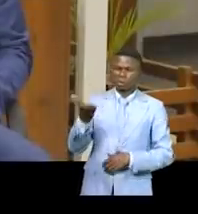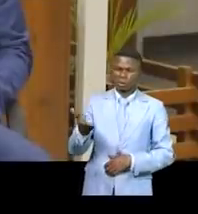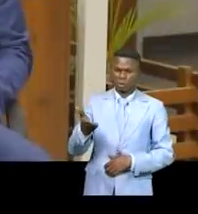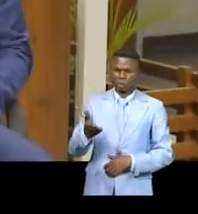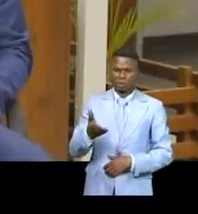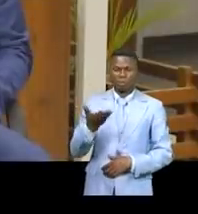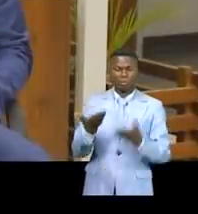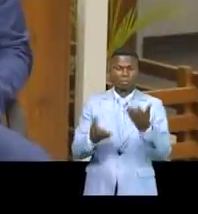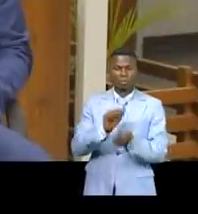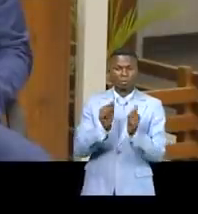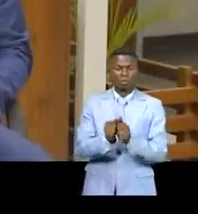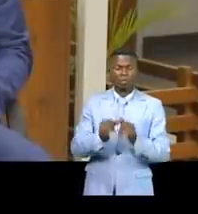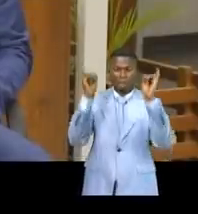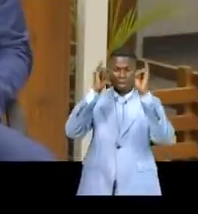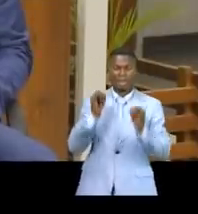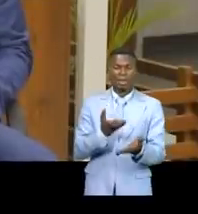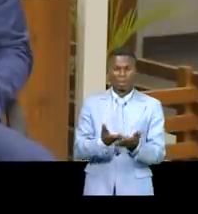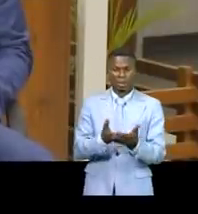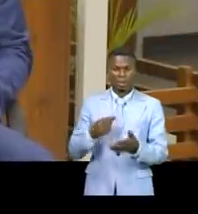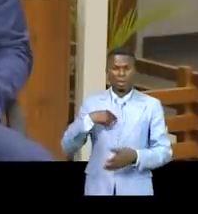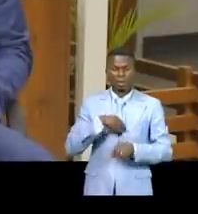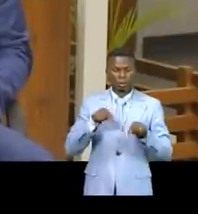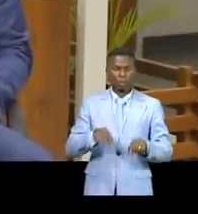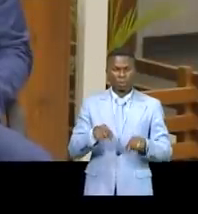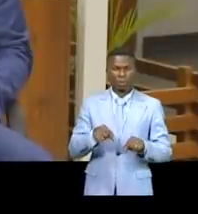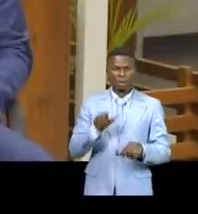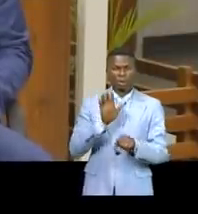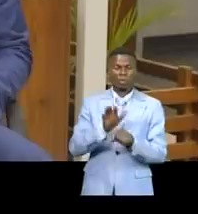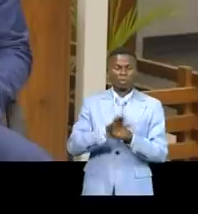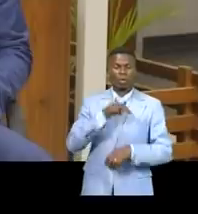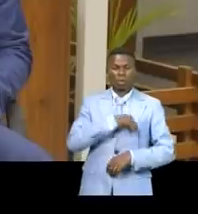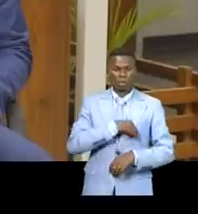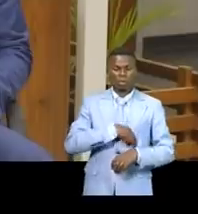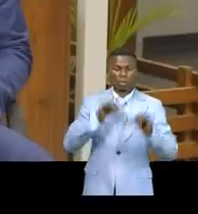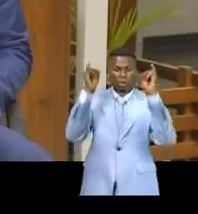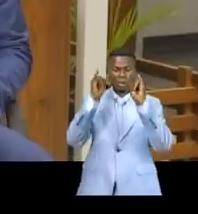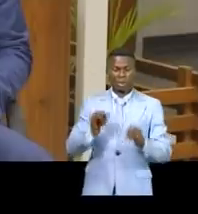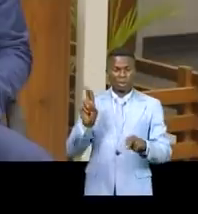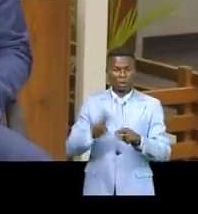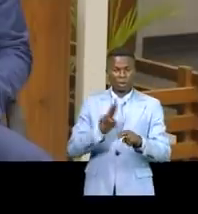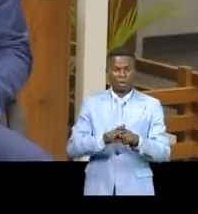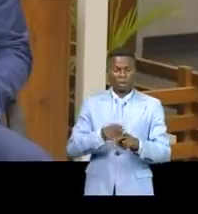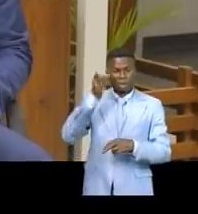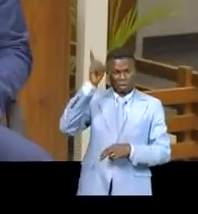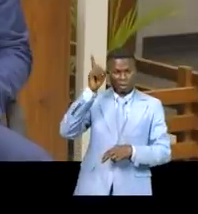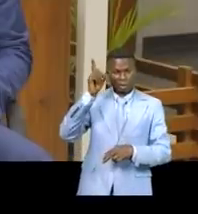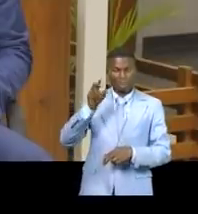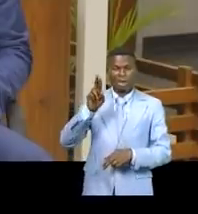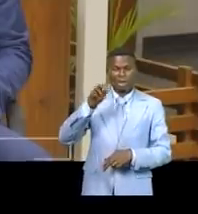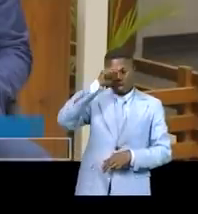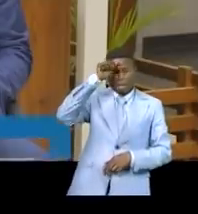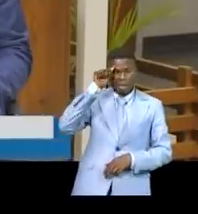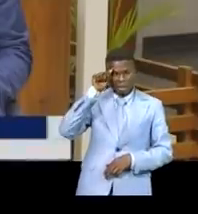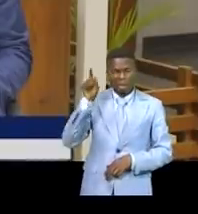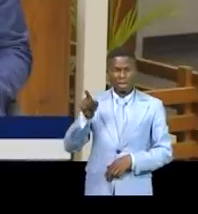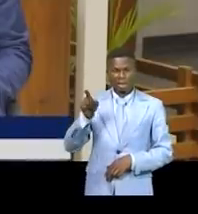arrive parfois qu'on ait des problèmes de connexion. Nous avons actuellement plusieurs fournisseurs d'accès Internet que nous utilisons, mais le principal c'est RTL.